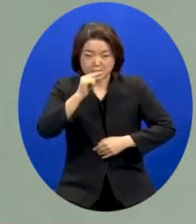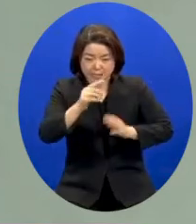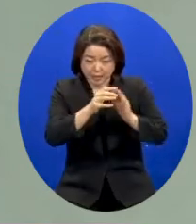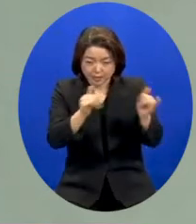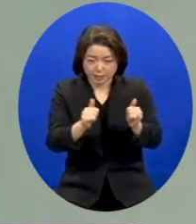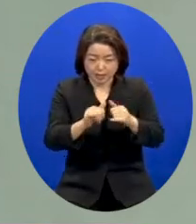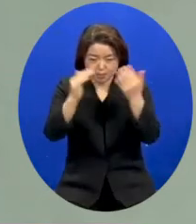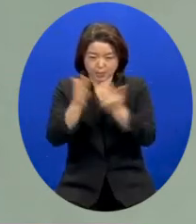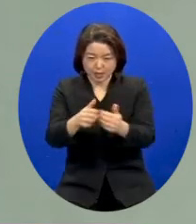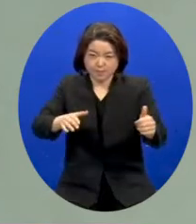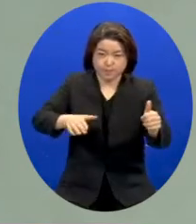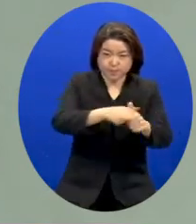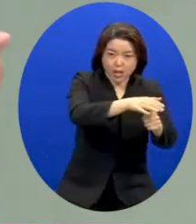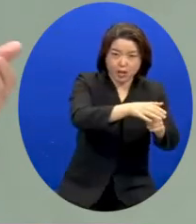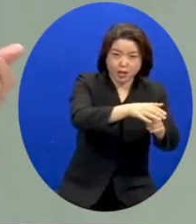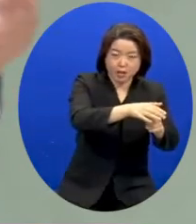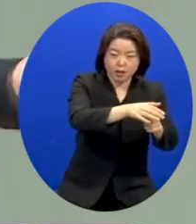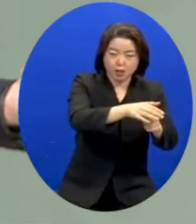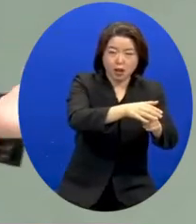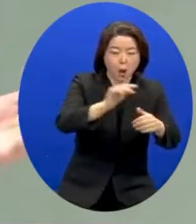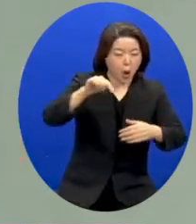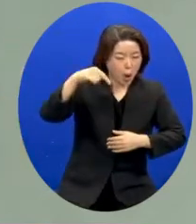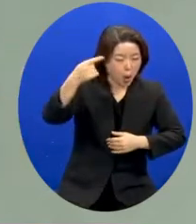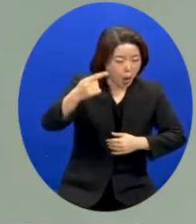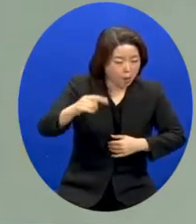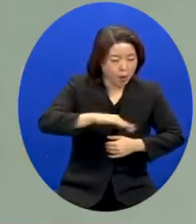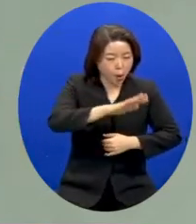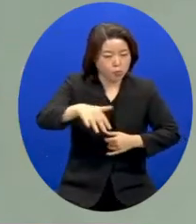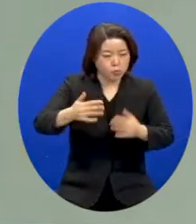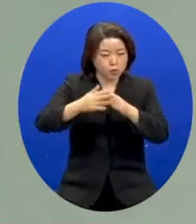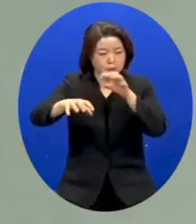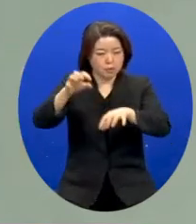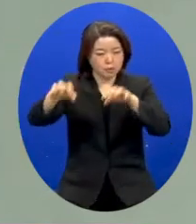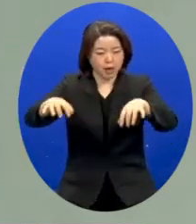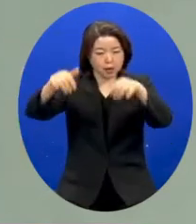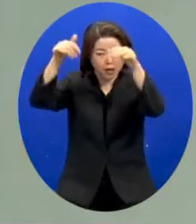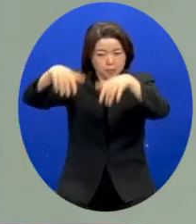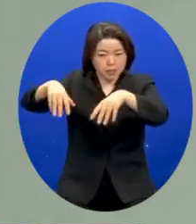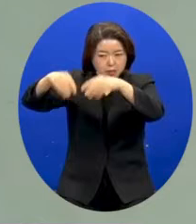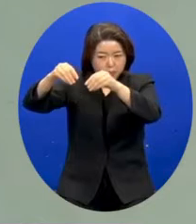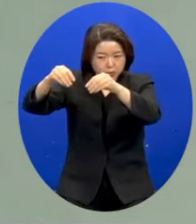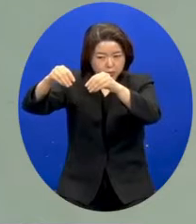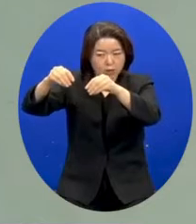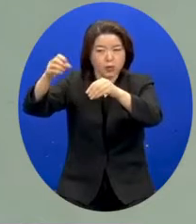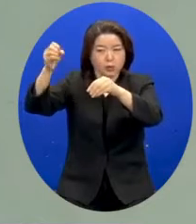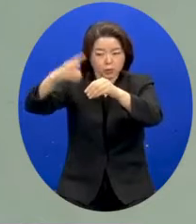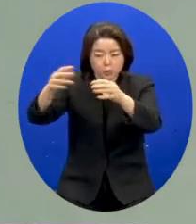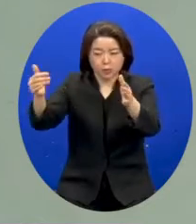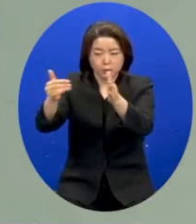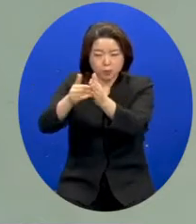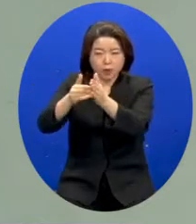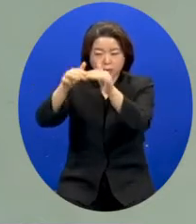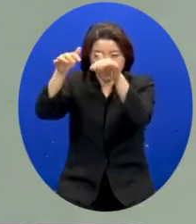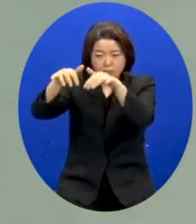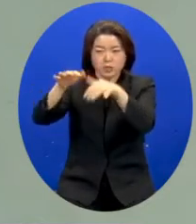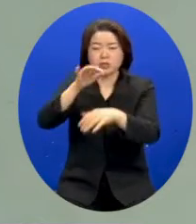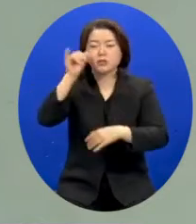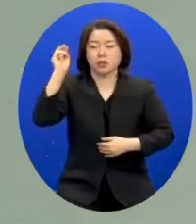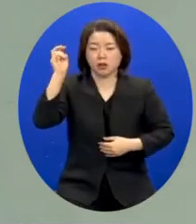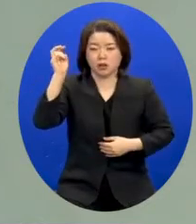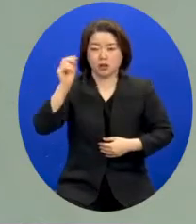처형하자. 그래야 우리 마을에 가뭄이 그친다는 거예요. 그 말을 듣는데 얼마나